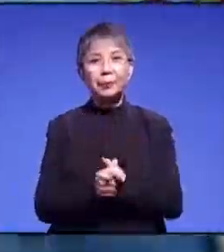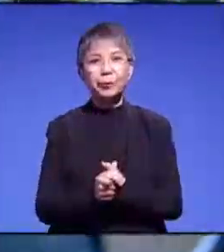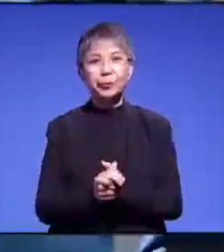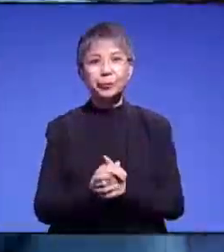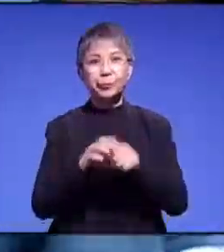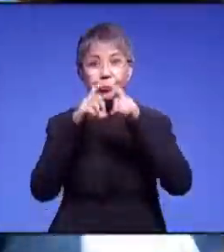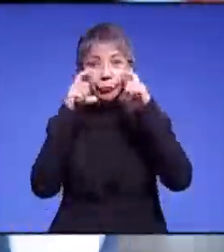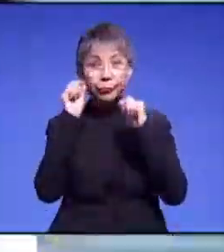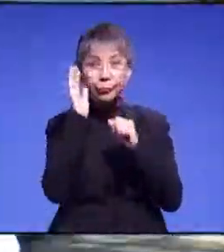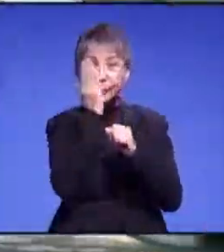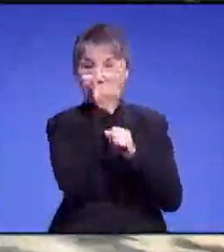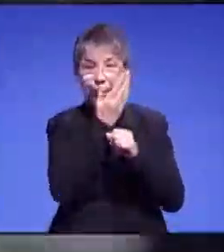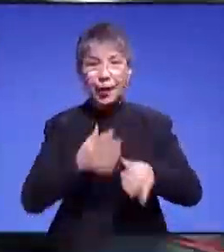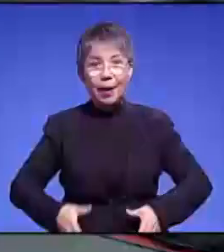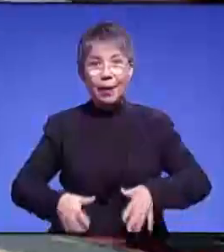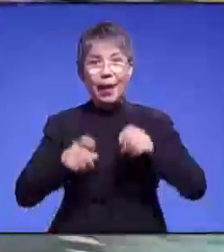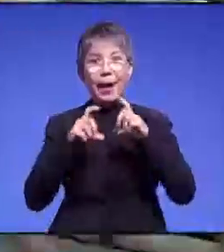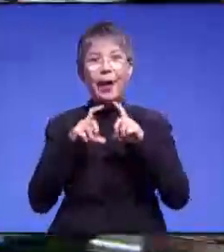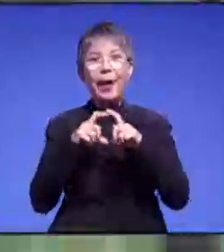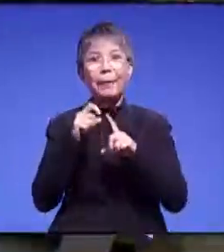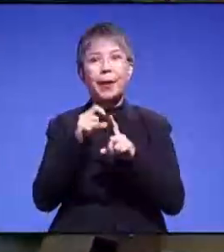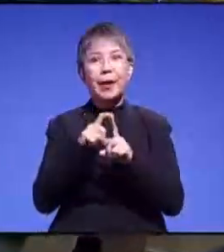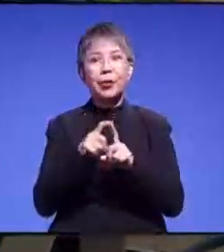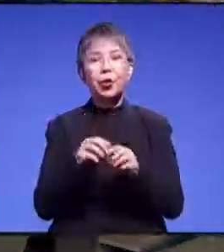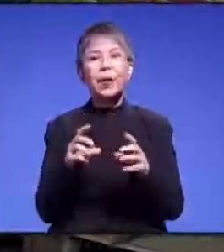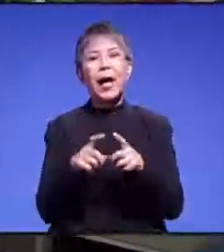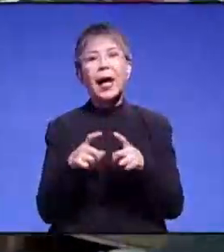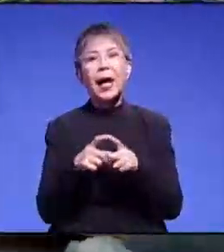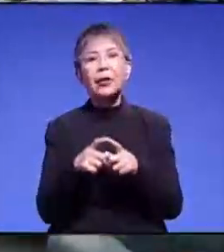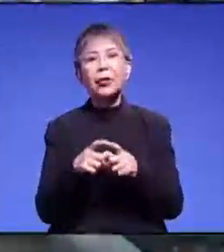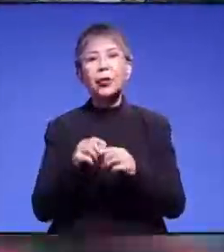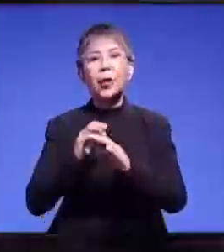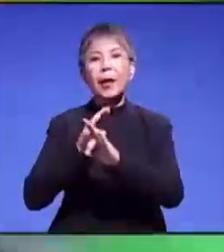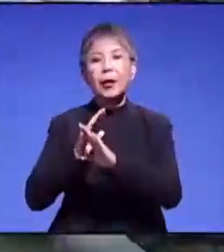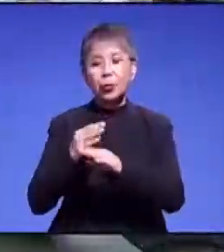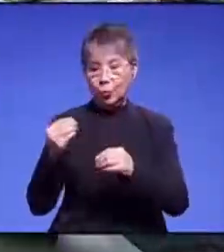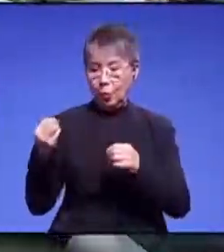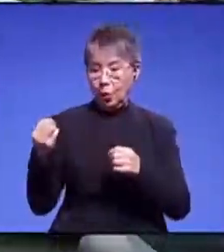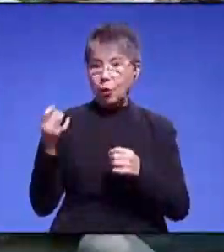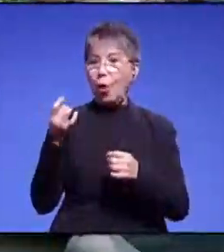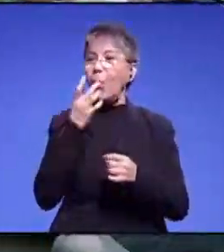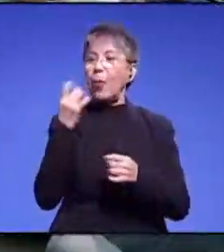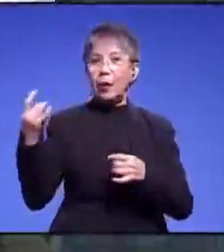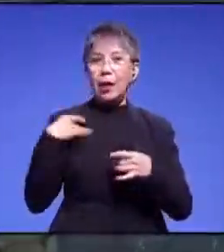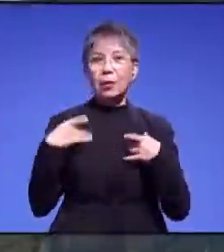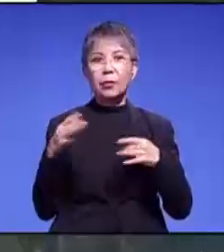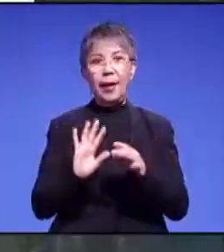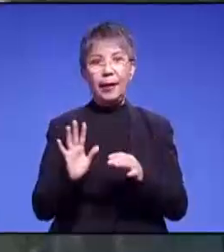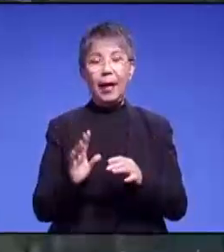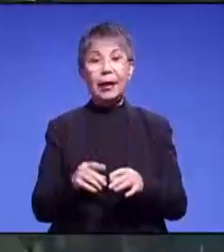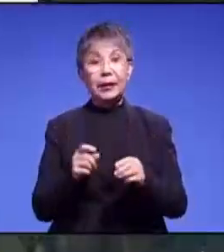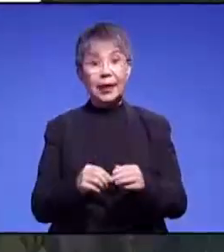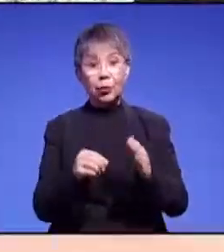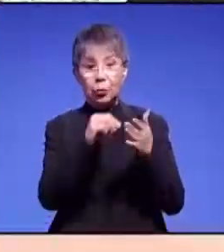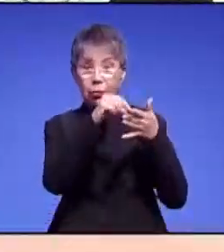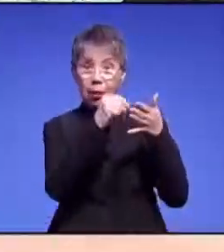Masker, face shield, dan APD lainnya hanyalah alat yang bisa menahan droplet orang lain menempel di tubuh kita. Satu syarat protokol kesehatan yang